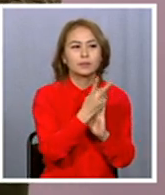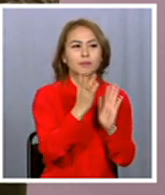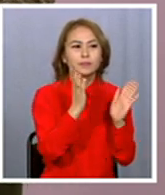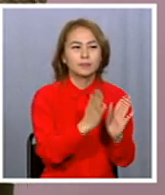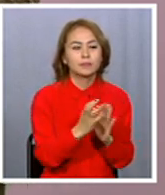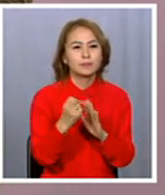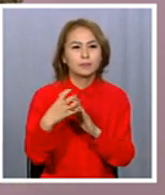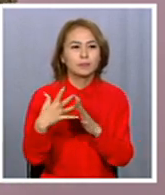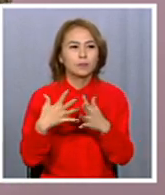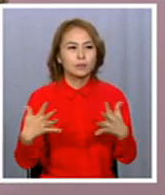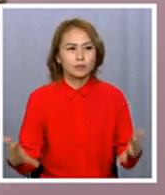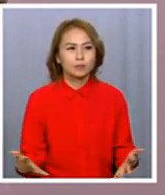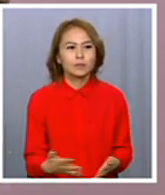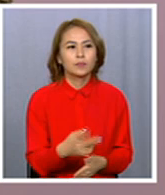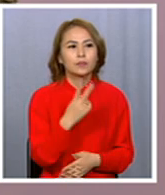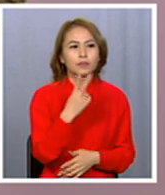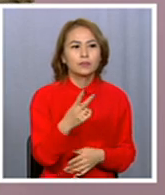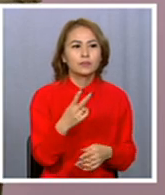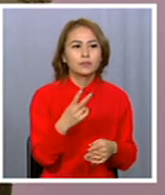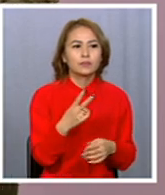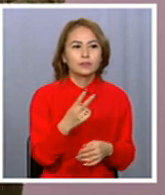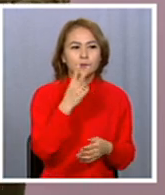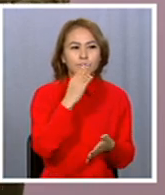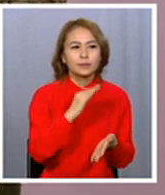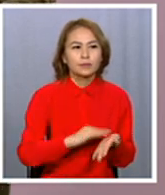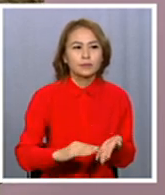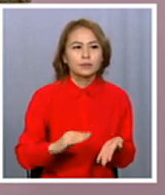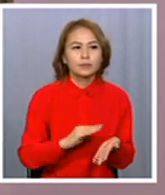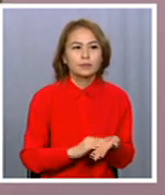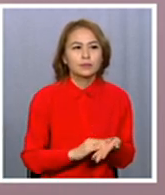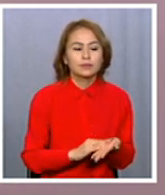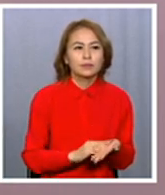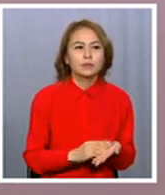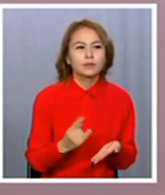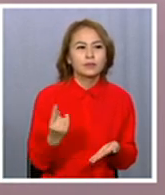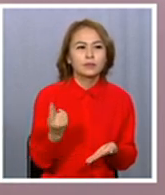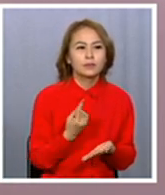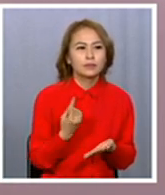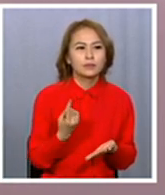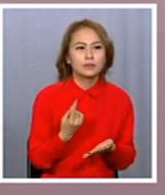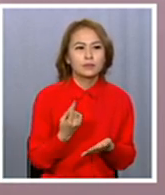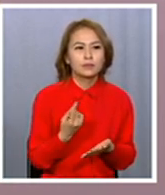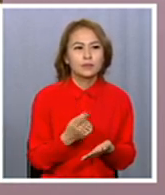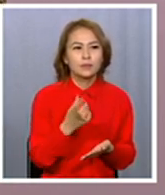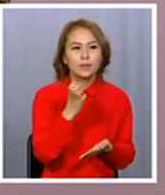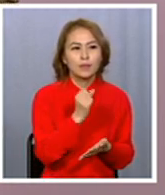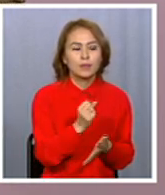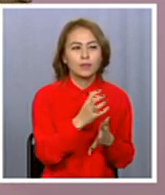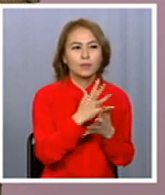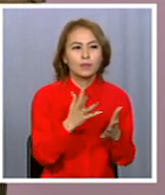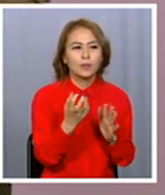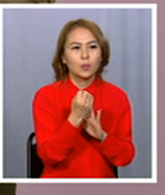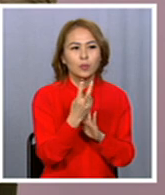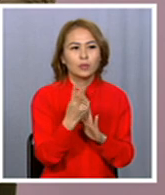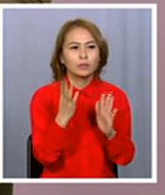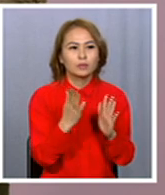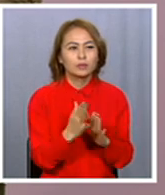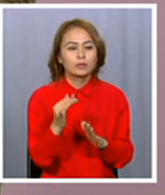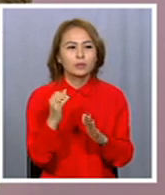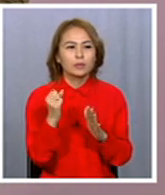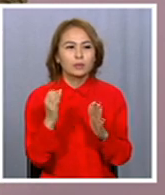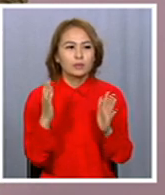кем. Екі теңсіздік түрінде жазамыз. Бірінші теңсіздік А белгісізі 12-ден артық,